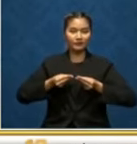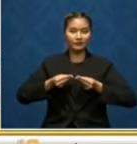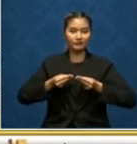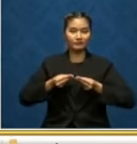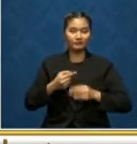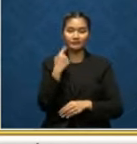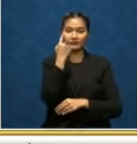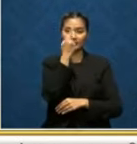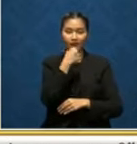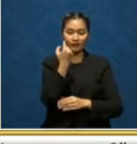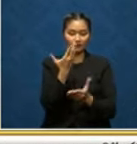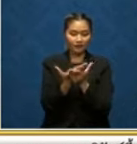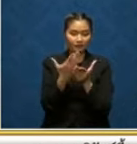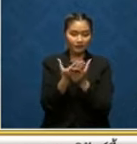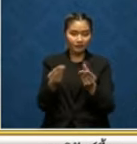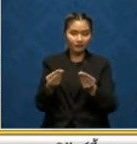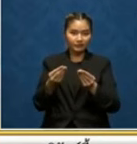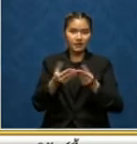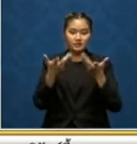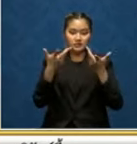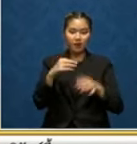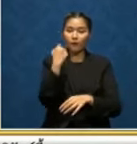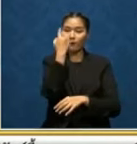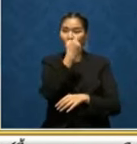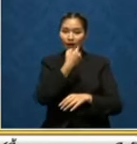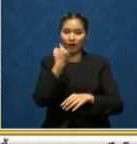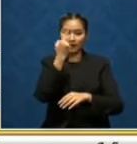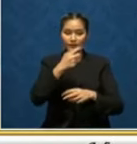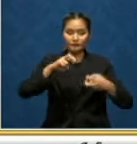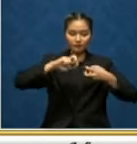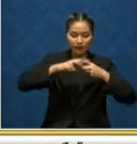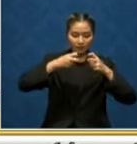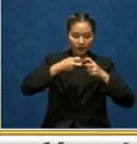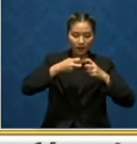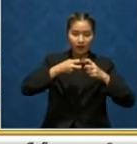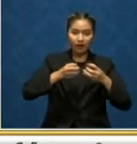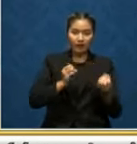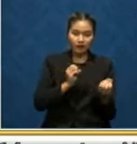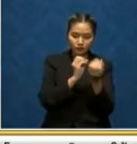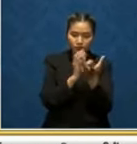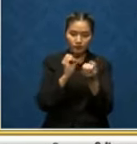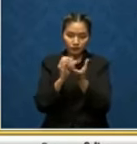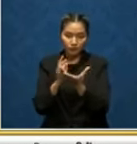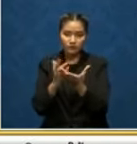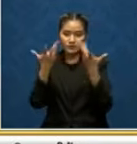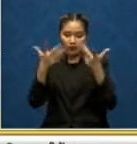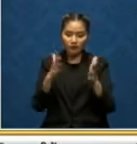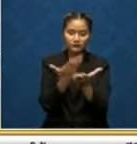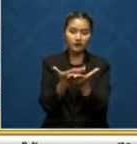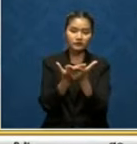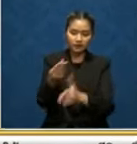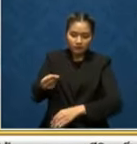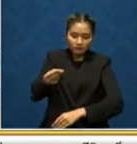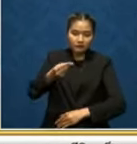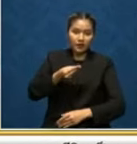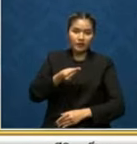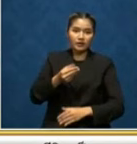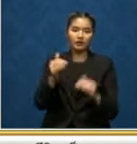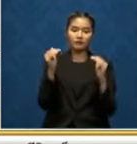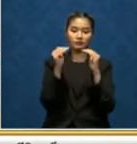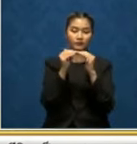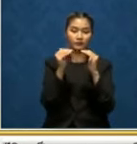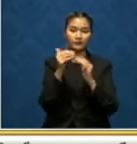นั้นบ้างและผู้ที่ได้รับผลกระทบได้รับการชดเชยเยียวยาที่คุ้มค่าแล้วเป็นธรรมแล้วหรือไม่